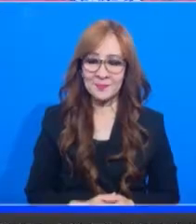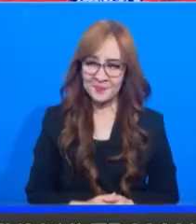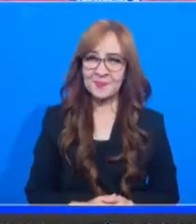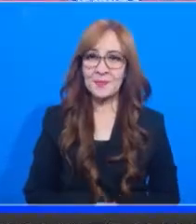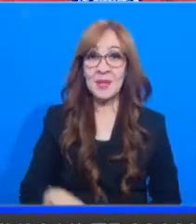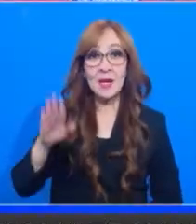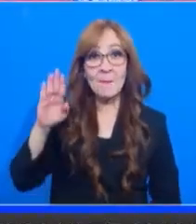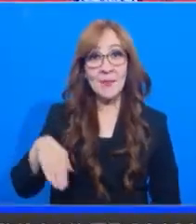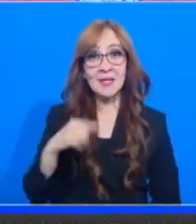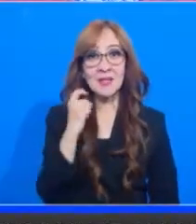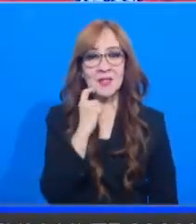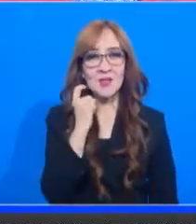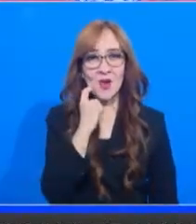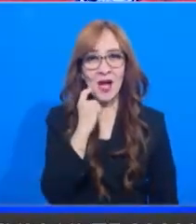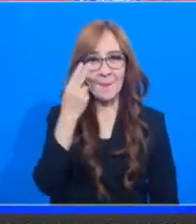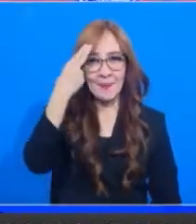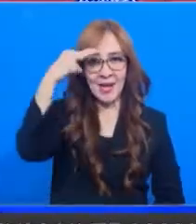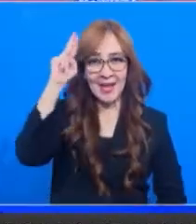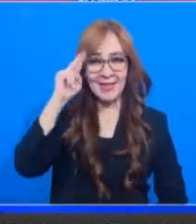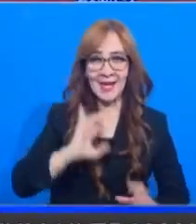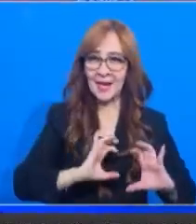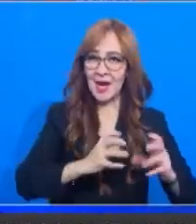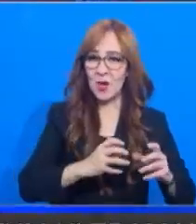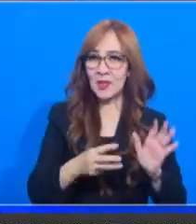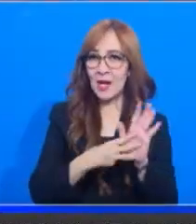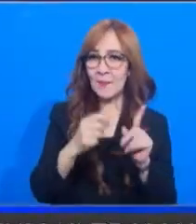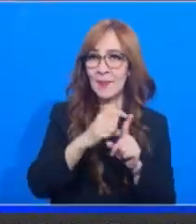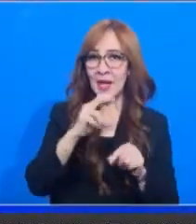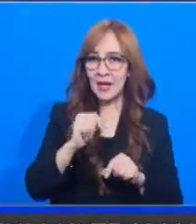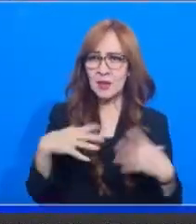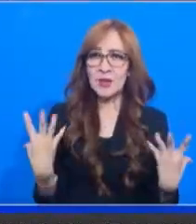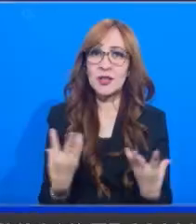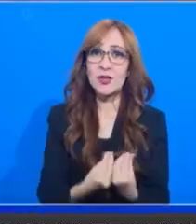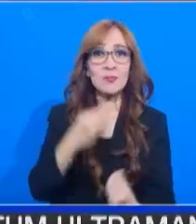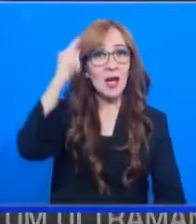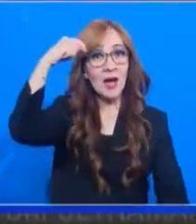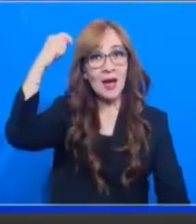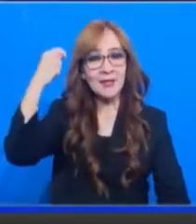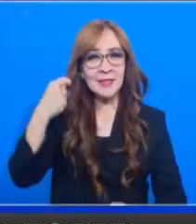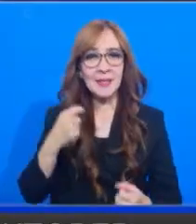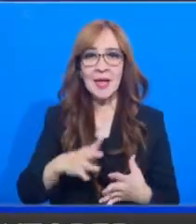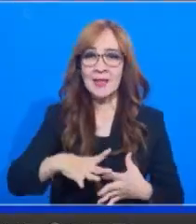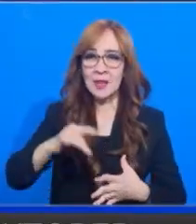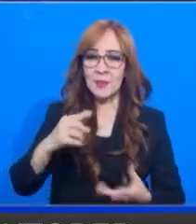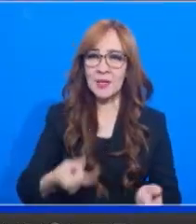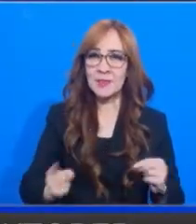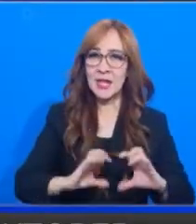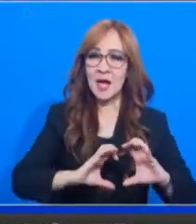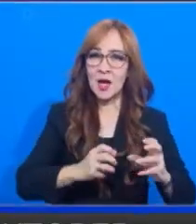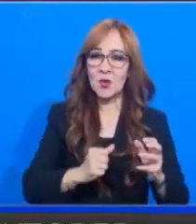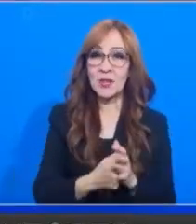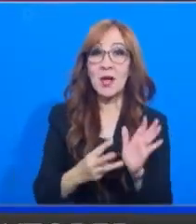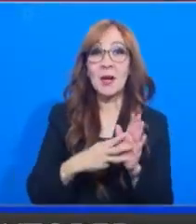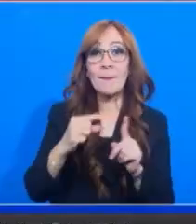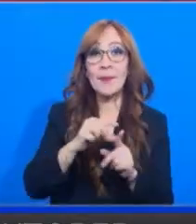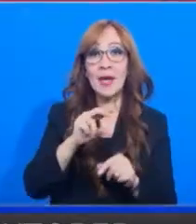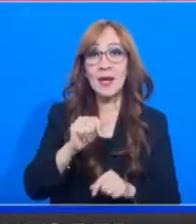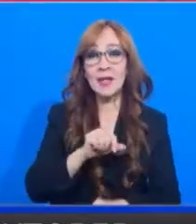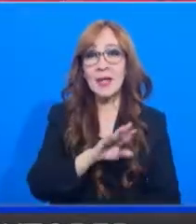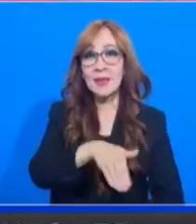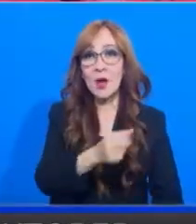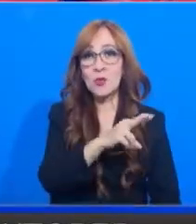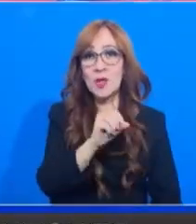masih terkait dengan pelantikan anggota DPR sejumlah selebritas juga terpilih menjadi anggota DPR RI periode